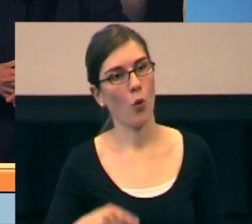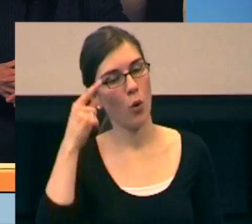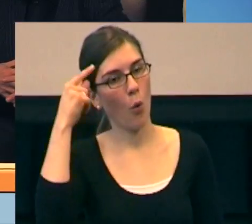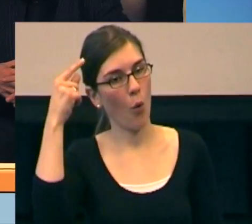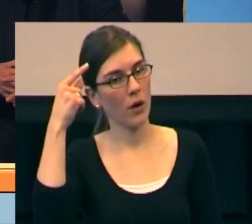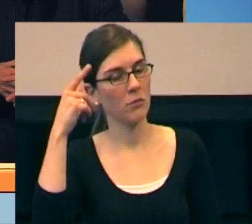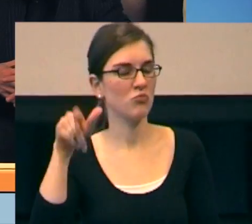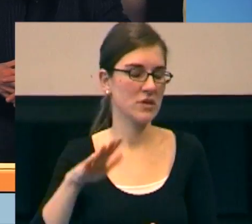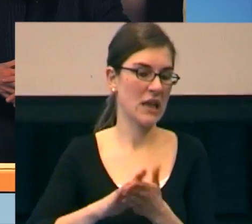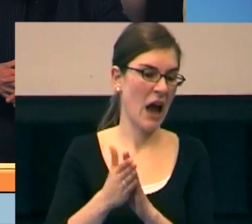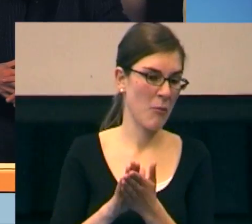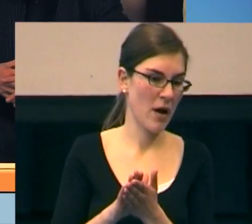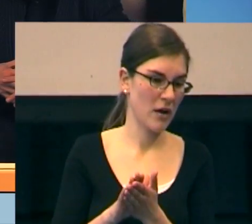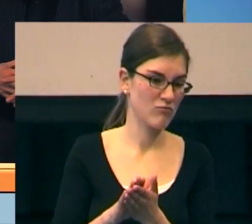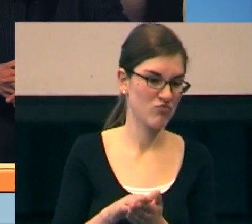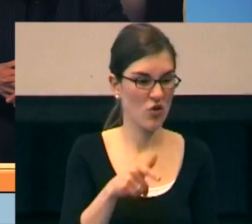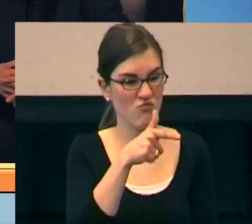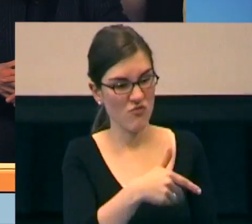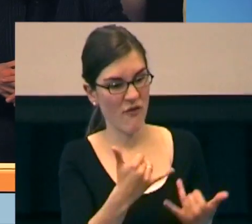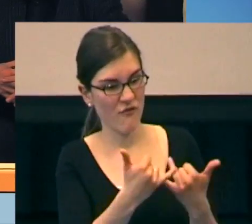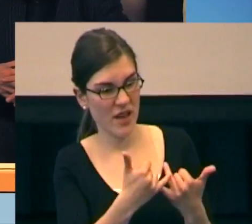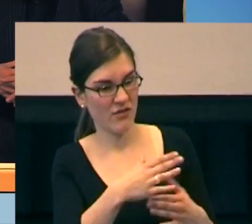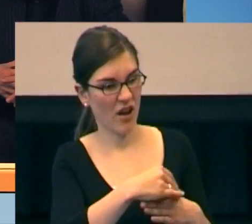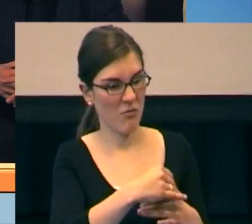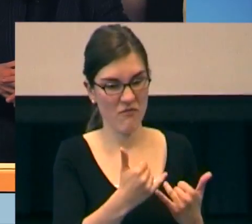werden ob man das eine oder das andere macht das habe ich